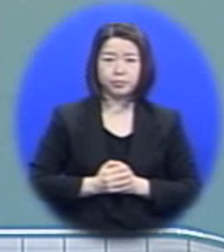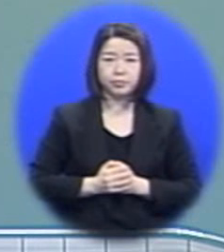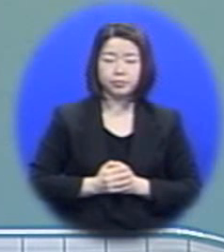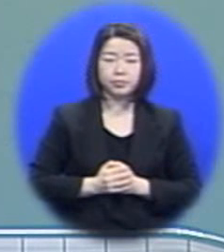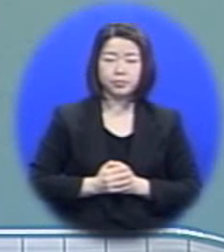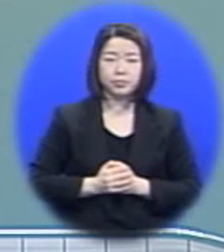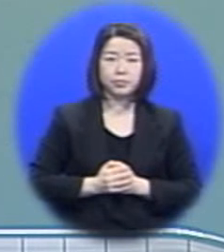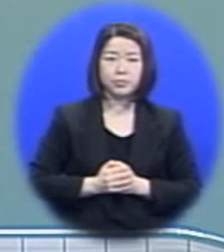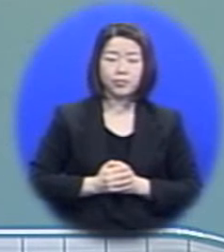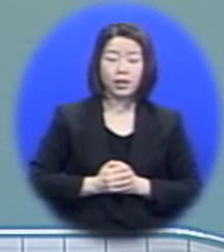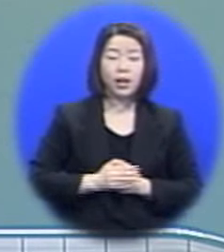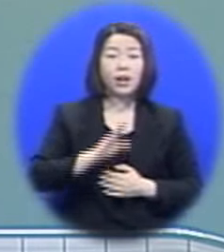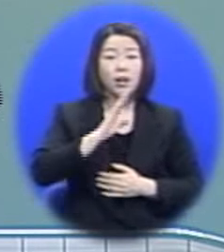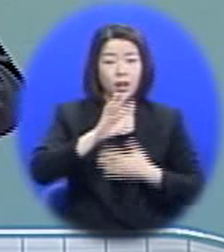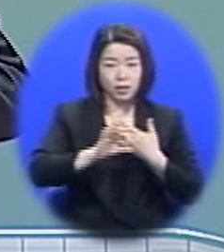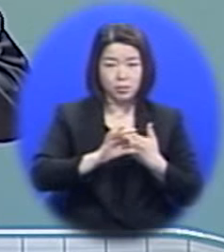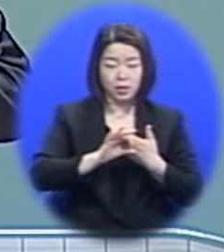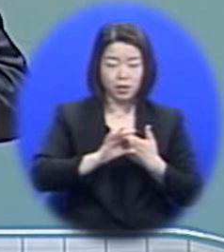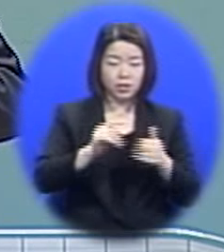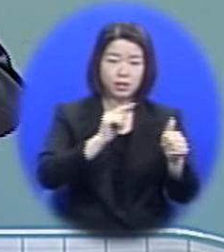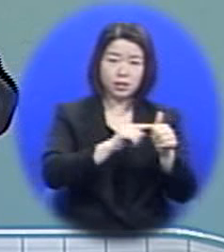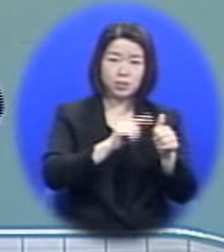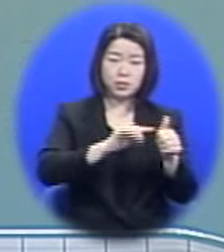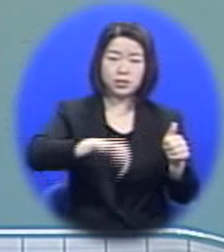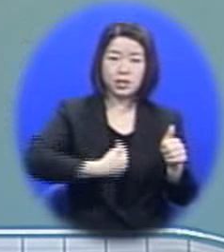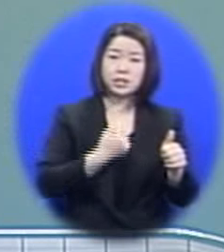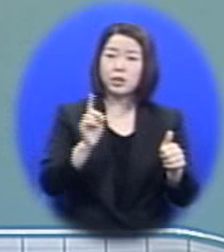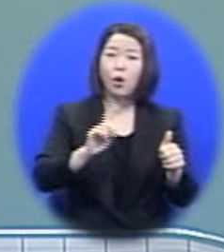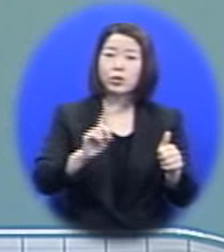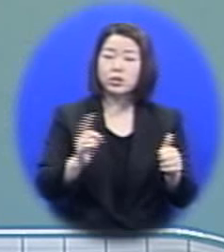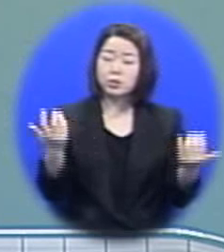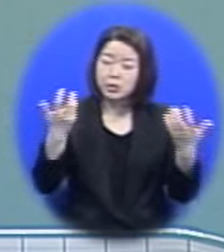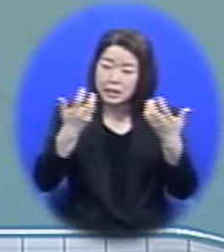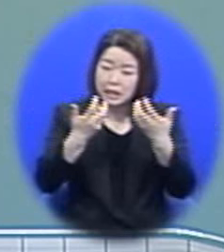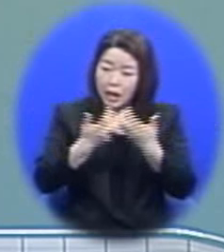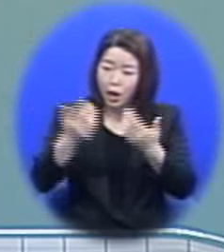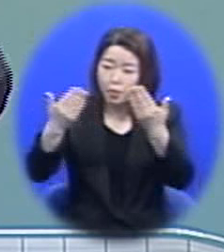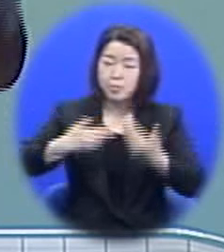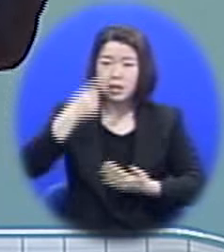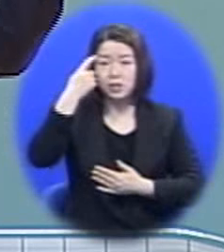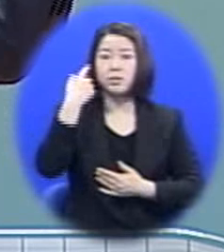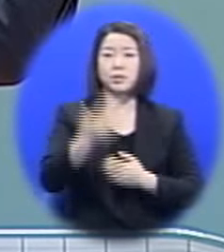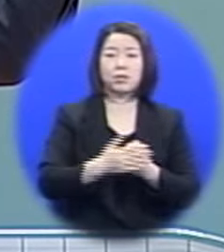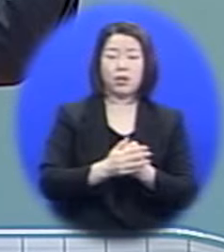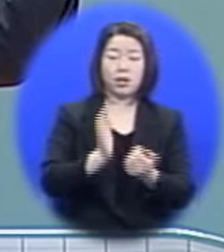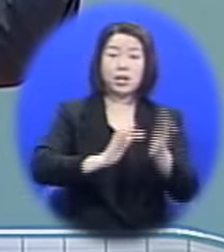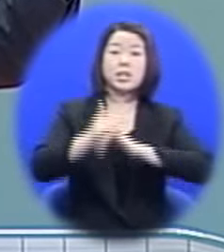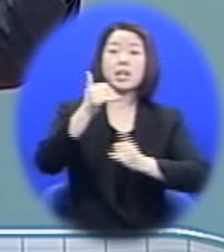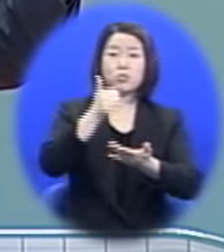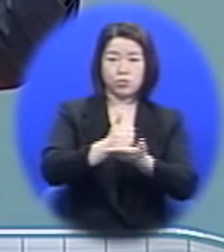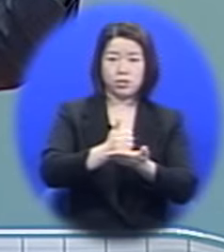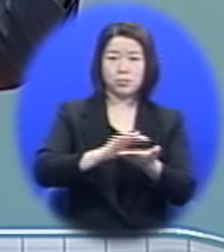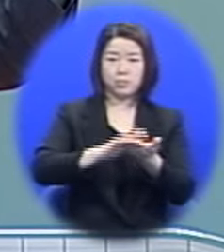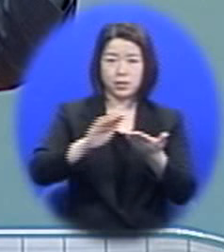겁니다. 그러면 남편 자신은 도대체 어디서 체험 받아요? 예수님이시죠.